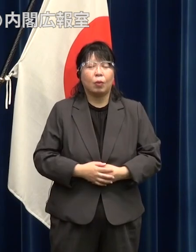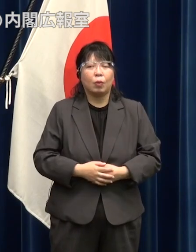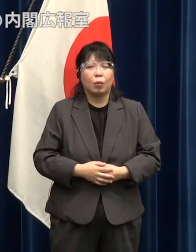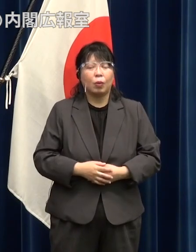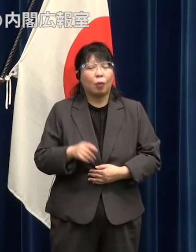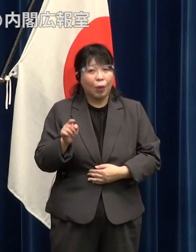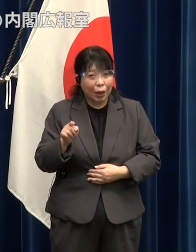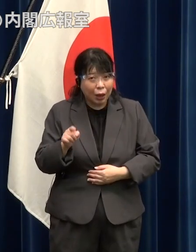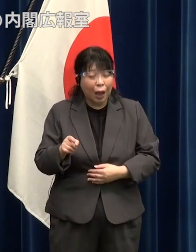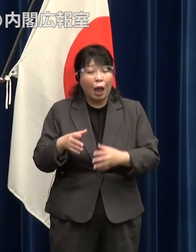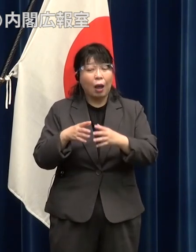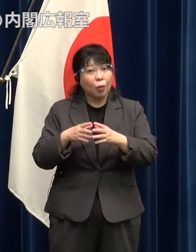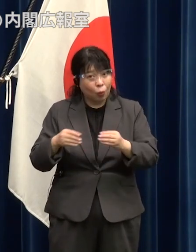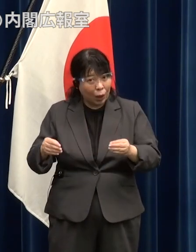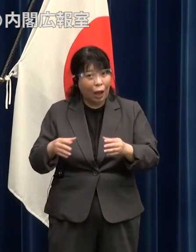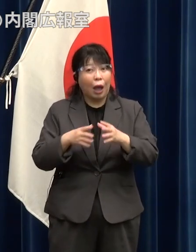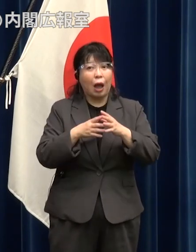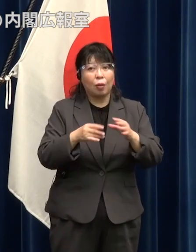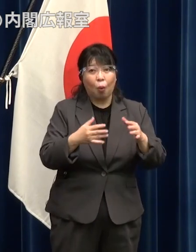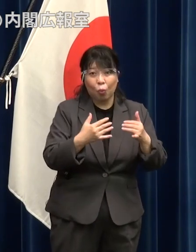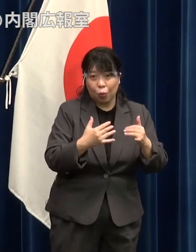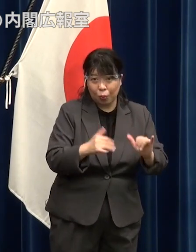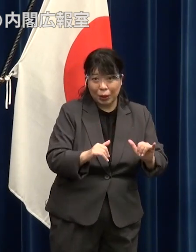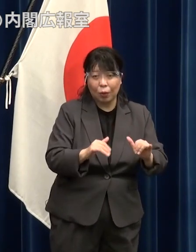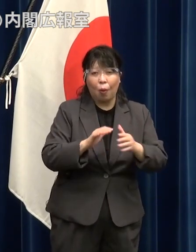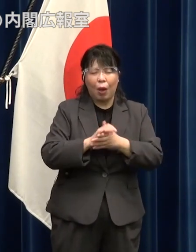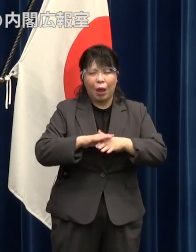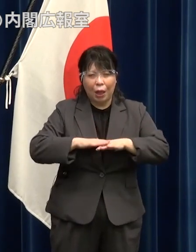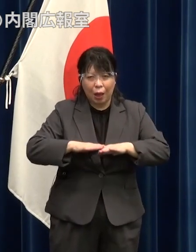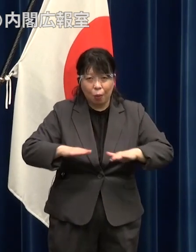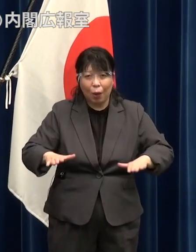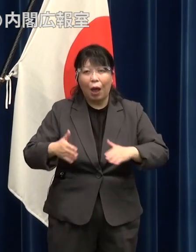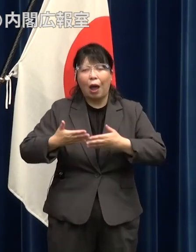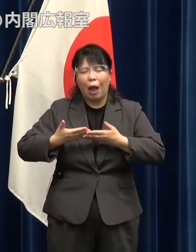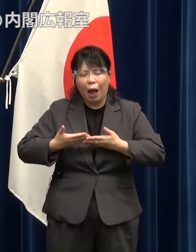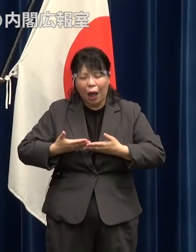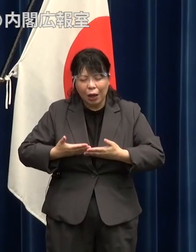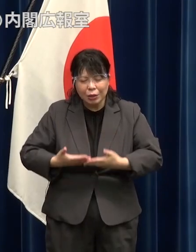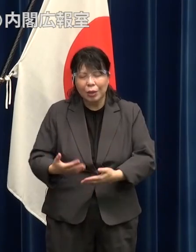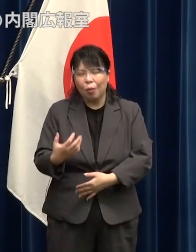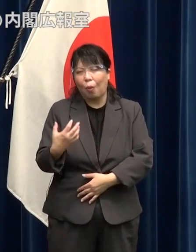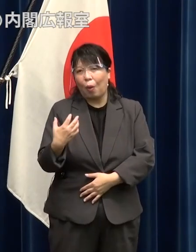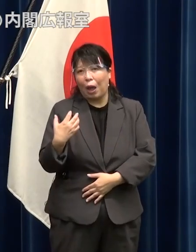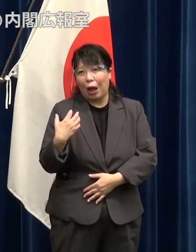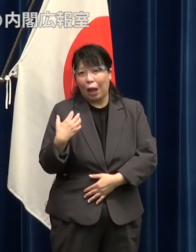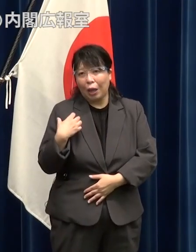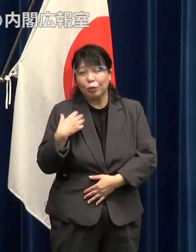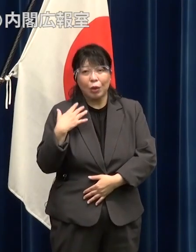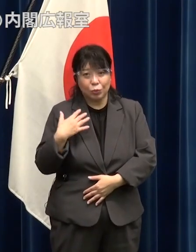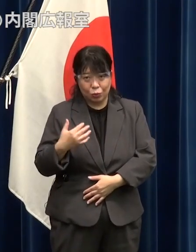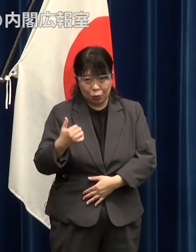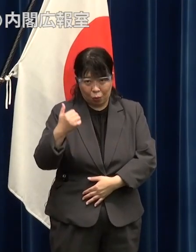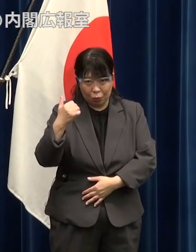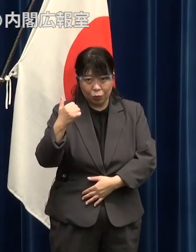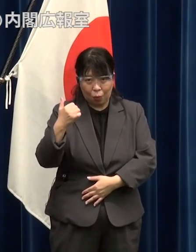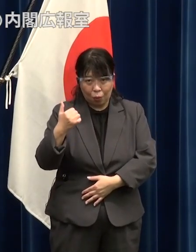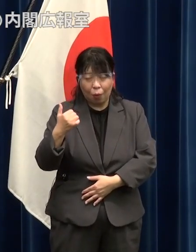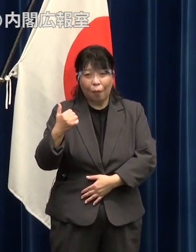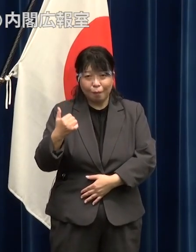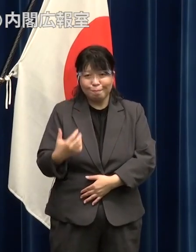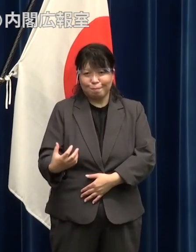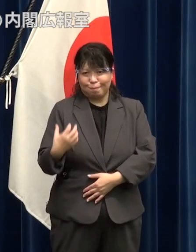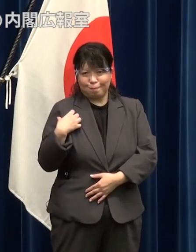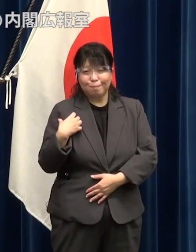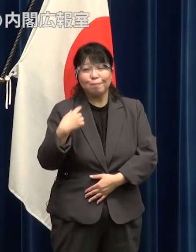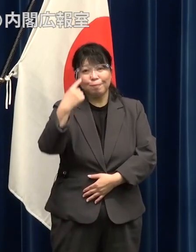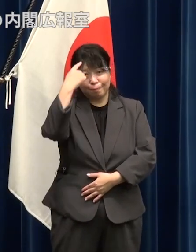家国民の平和と安全を預かる総理大臣の使命であると考えています。